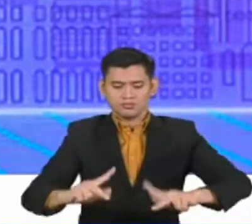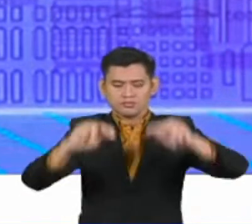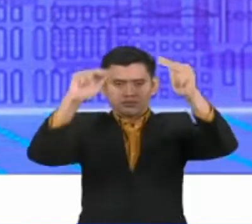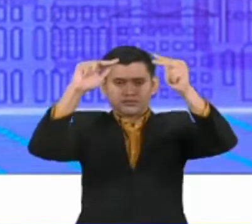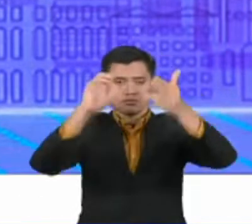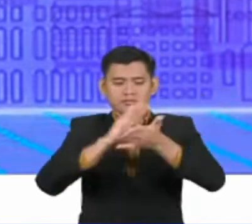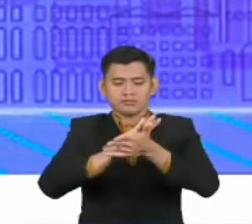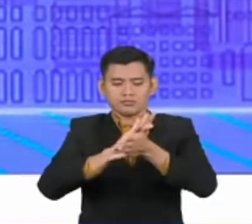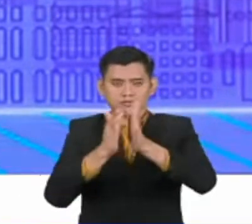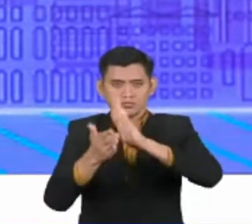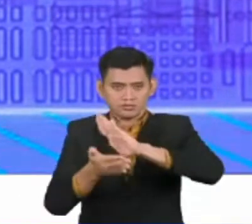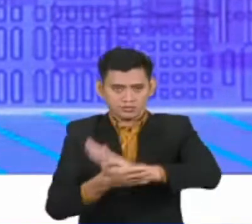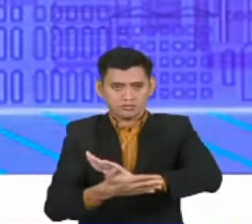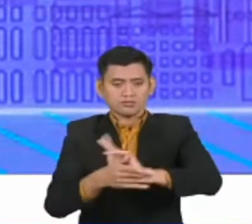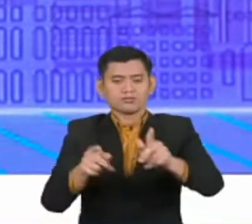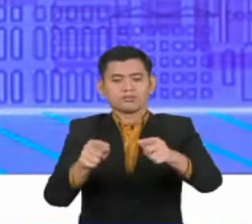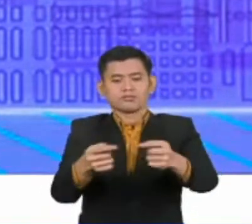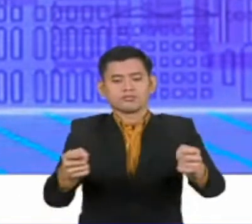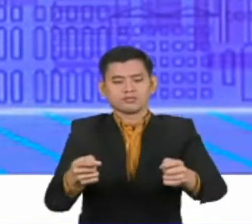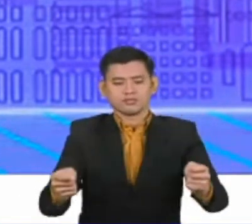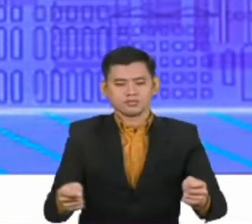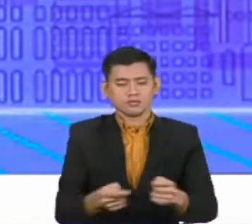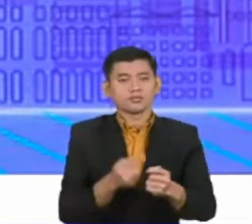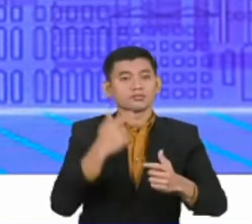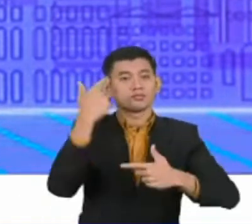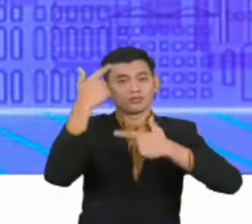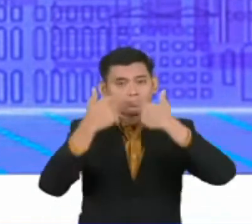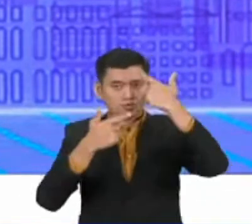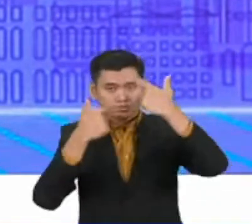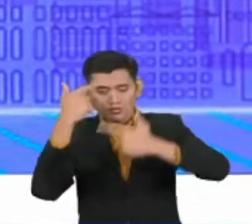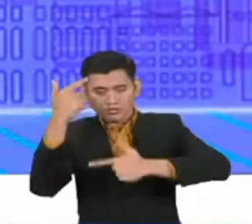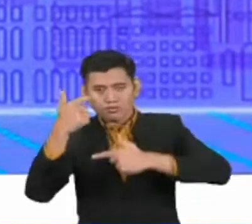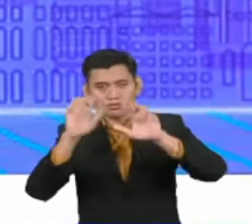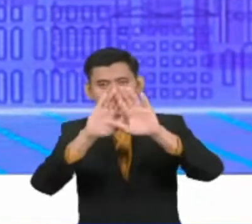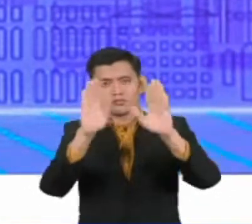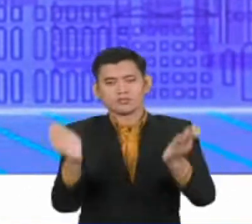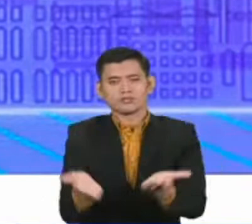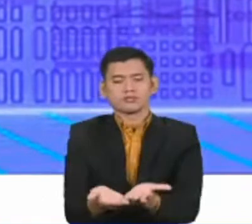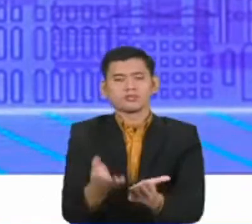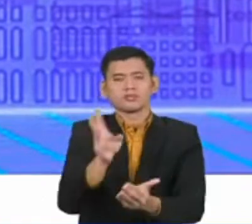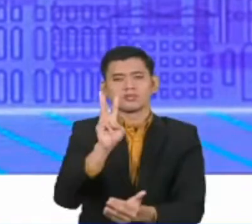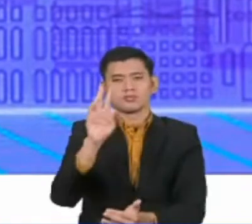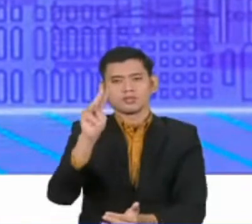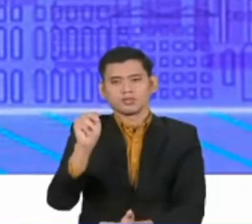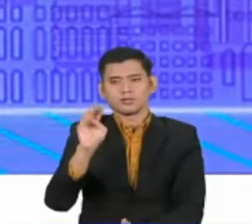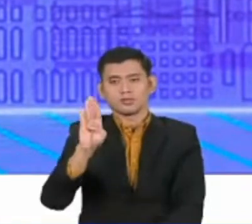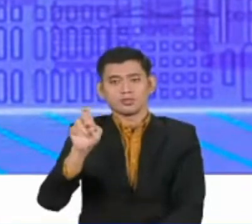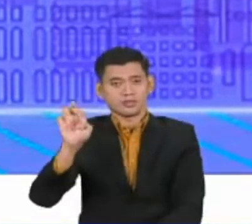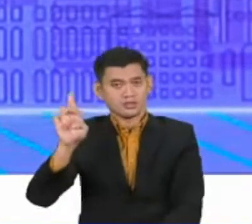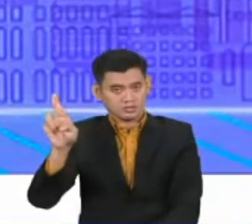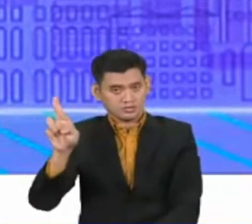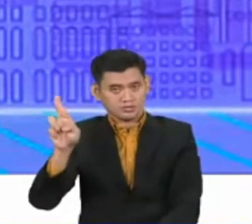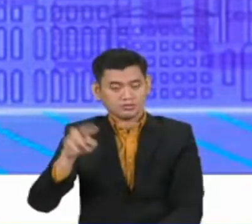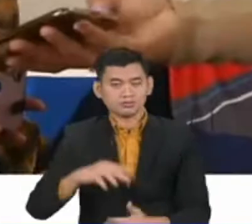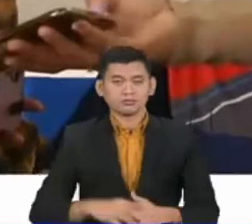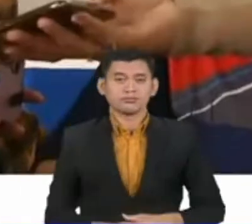sebagai sebahagian rangkaian Rizab Biosfera Dunia WNBR.